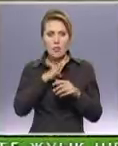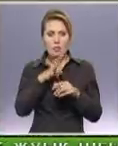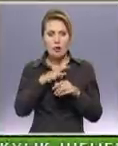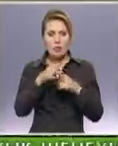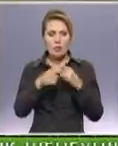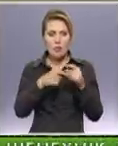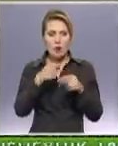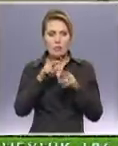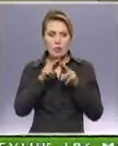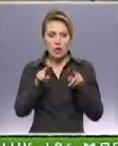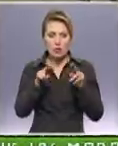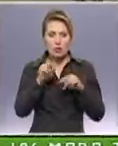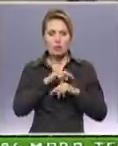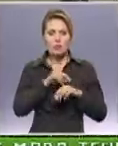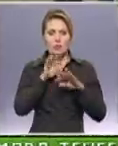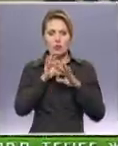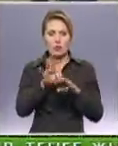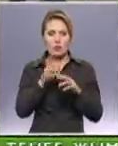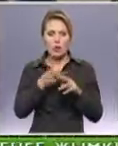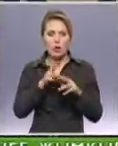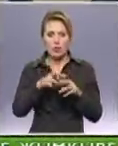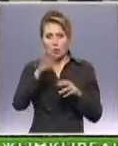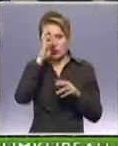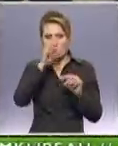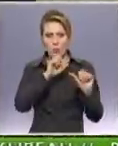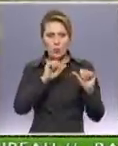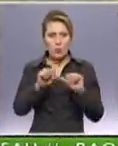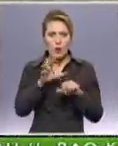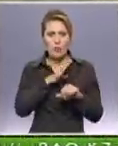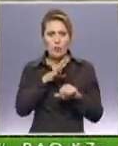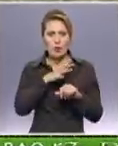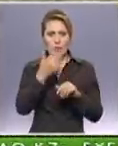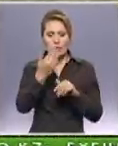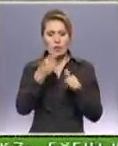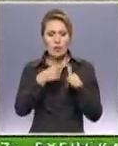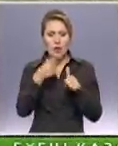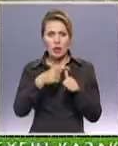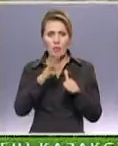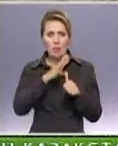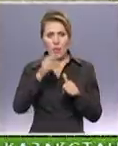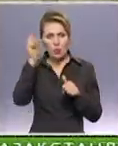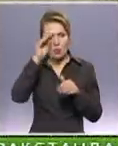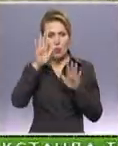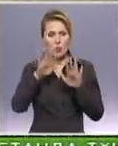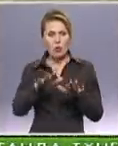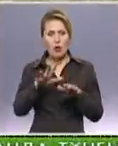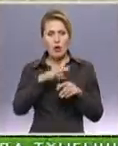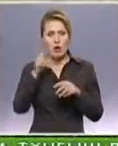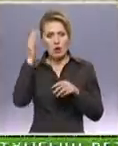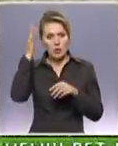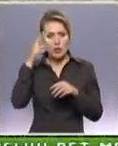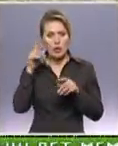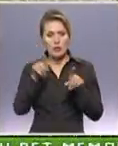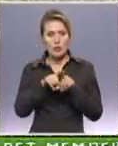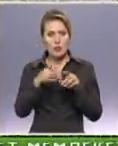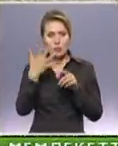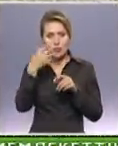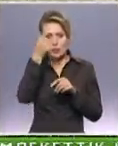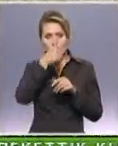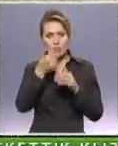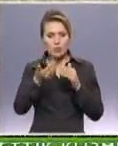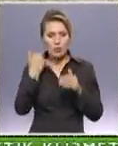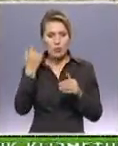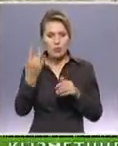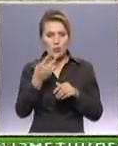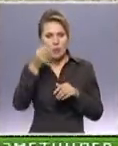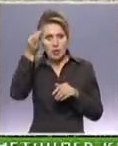бабатын насихаттайтын жұмыстар жасады. Еліне қорған болған Ер Жәнібектің атын елді мекенге оқу орындарына беру жайлы идея осыдан 5 жыл бұрын алғаш